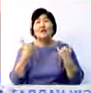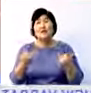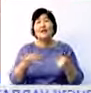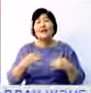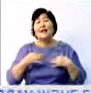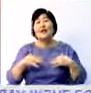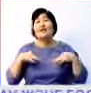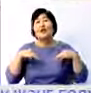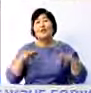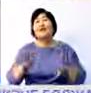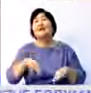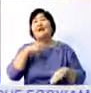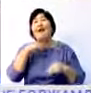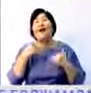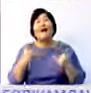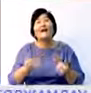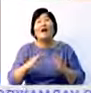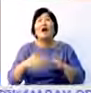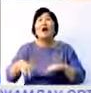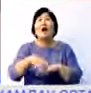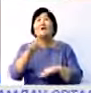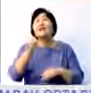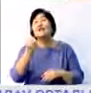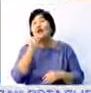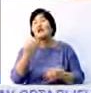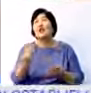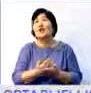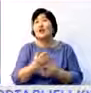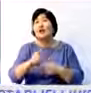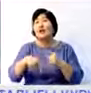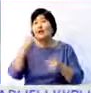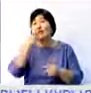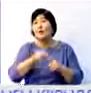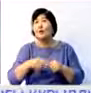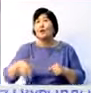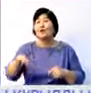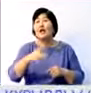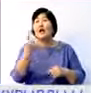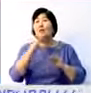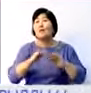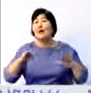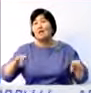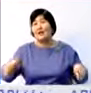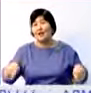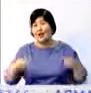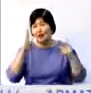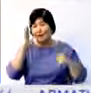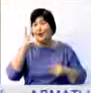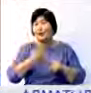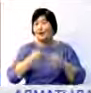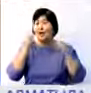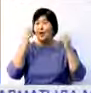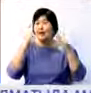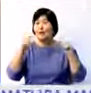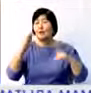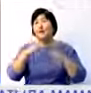салтанатты мерекелі арналап. Ауыл тұрғындары үшін тағы бір жағымды жаңалық. Келесі жылы осы маңнан балабақша бой көтермек. Сондай ақ мәдениет үйін